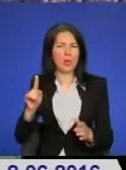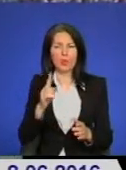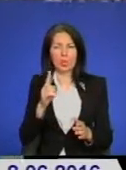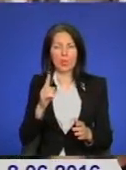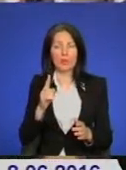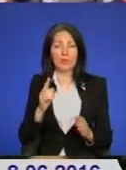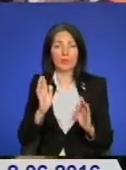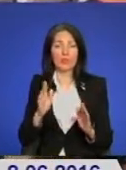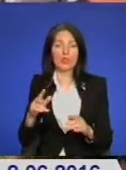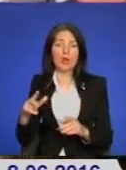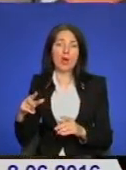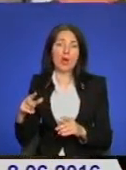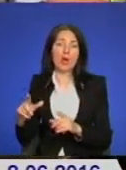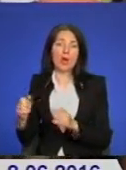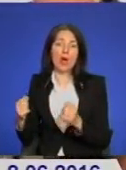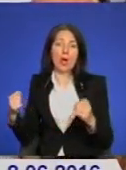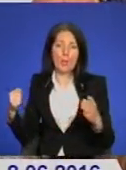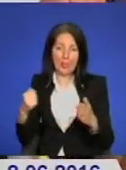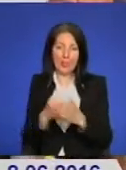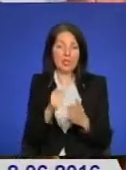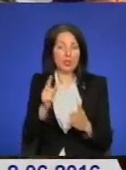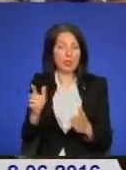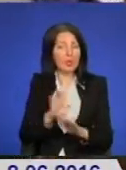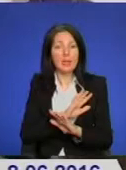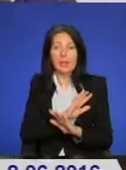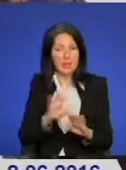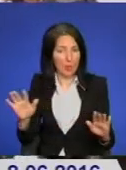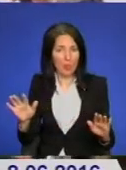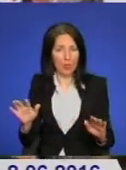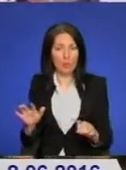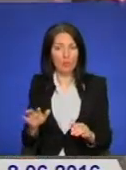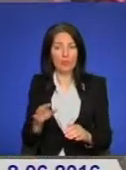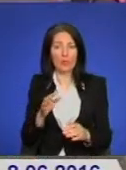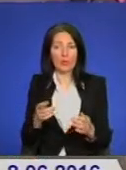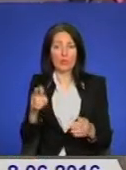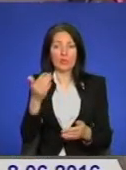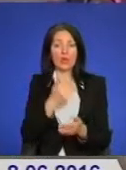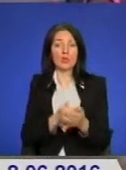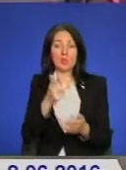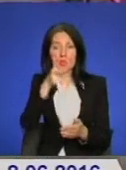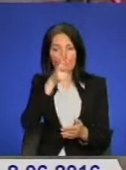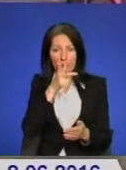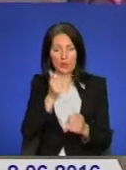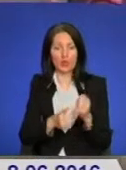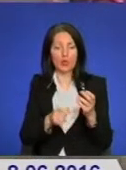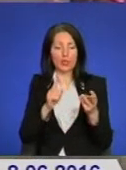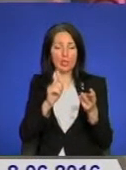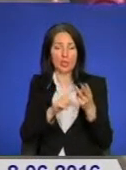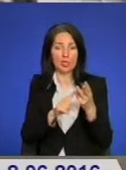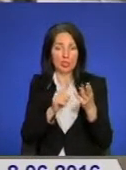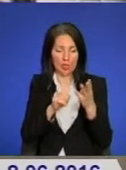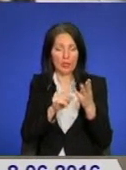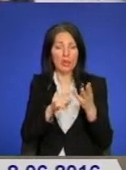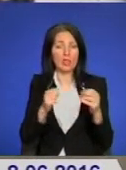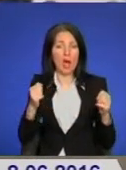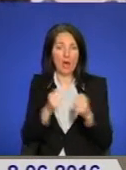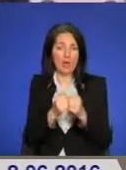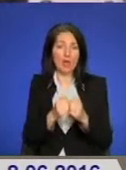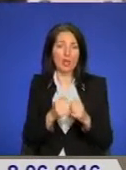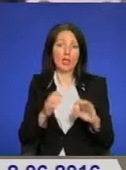штрафу 3400 гривень. Можуть бути громадські роботи, а може бути вилучення посвідчення водія до 2 років. У